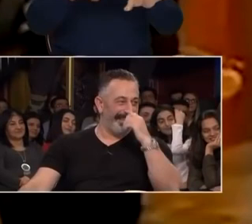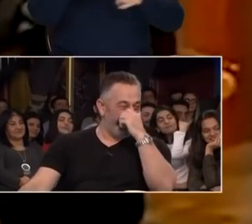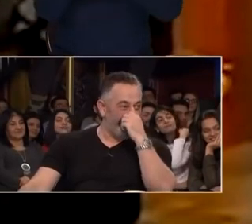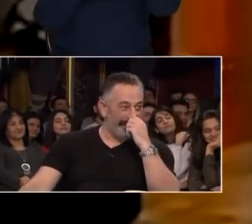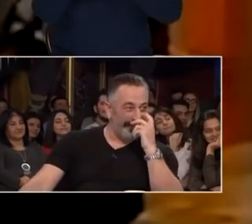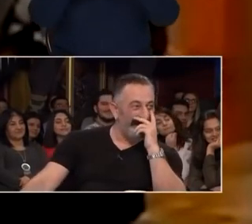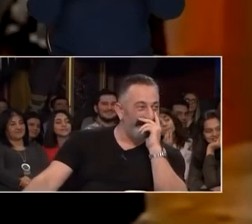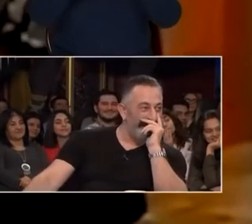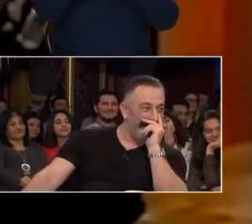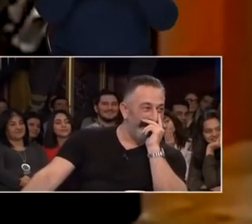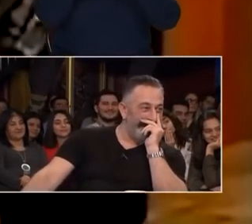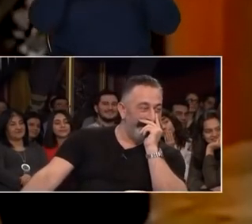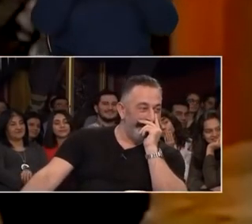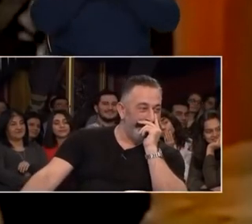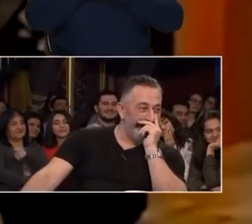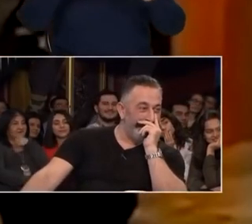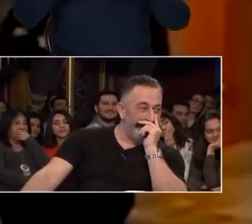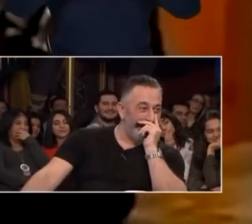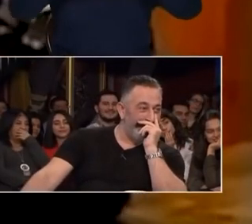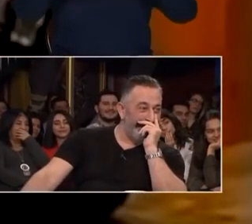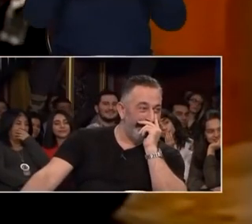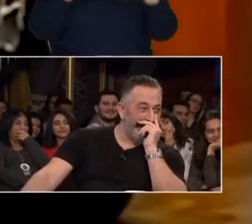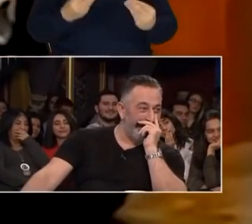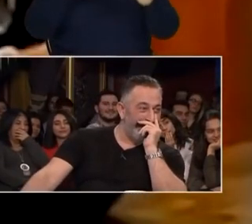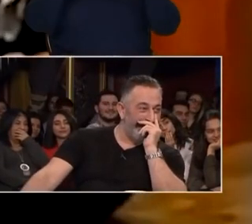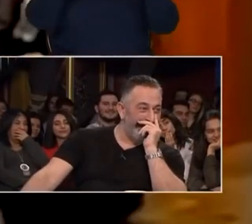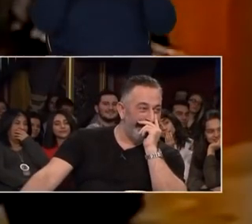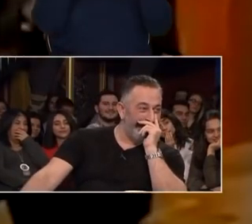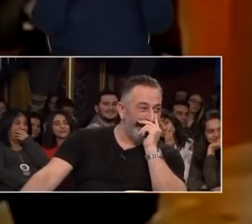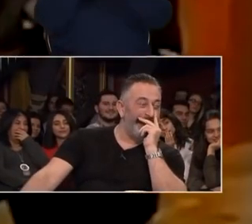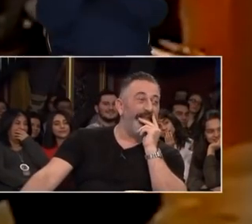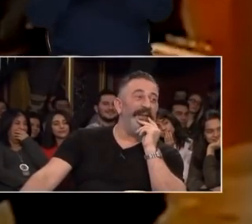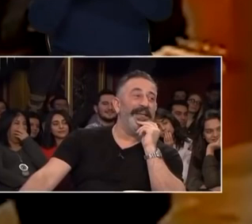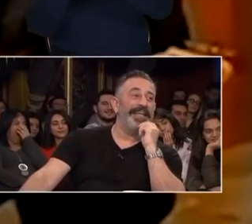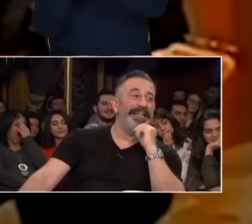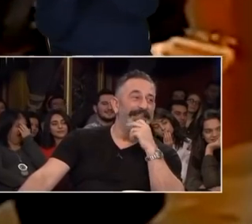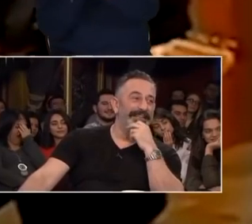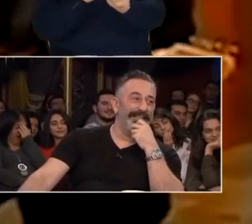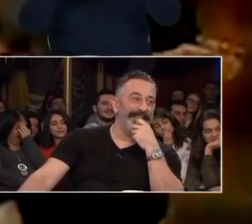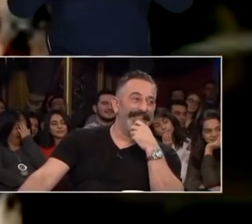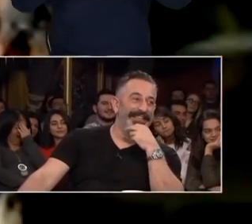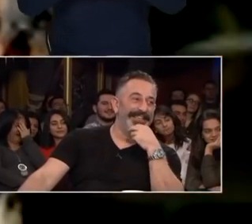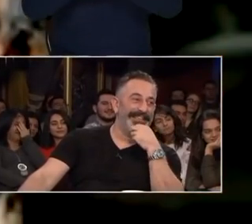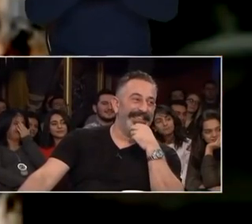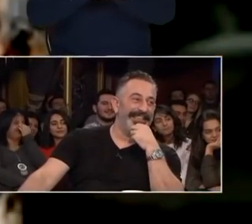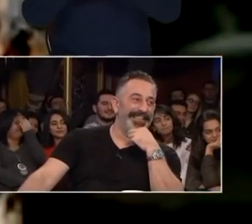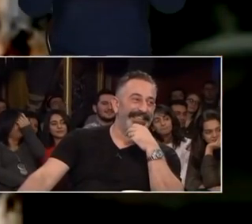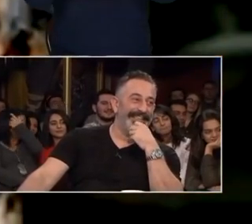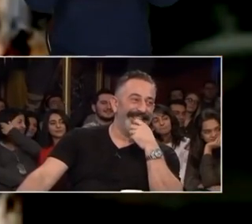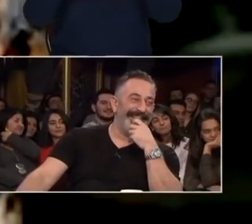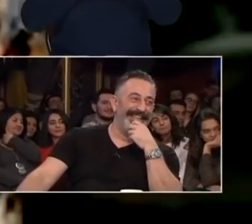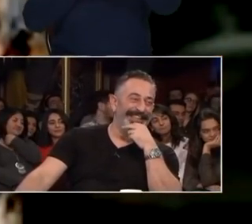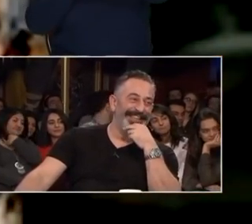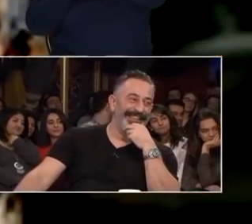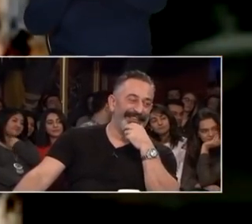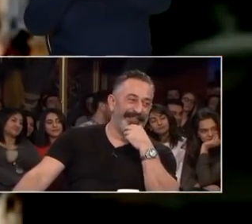başında bunlar Mutlu Mesut ve Küs olarak tamirhanede çalışıyorlar gece. Fakat tabii gözlükleri yine var.